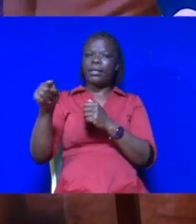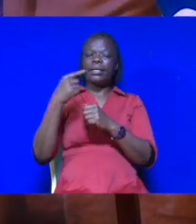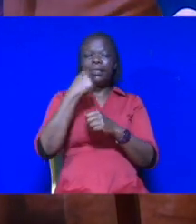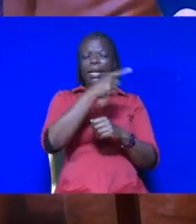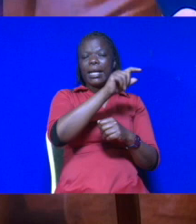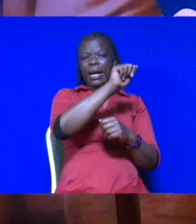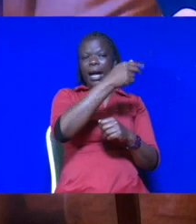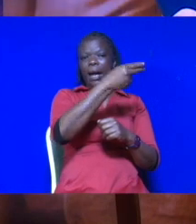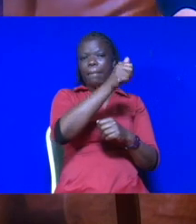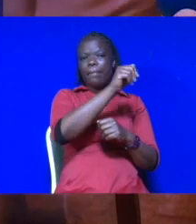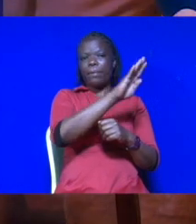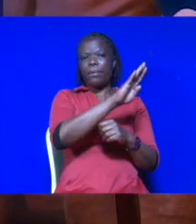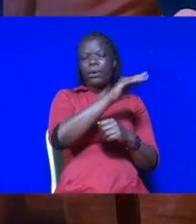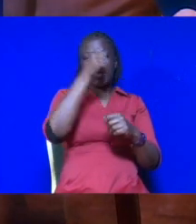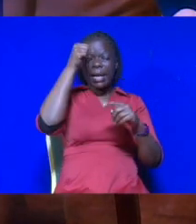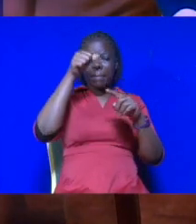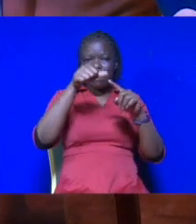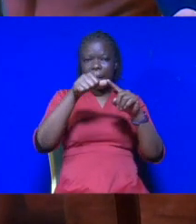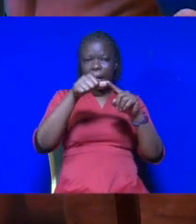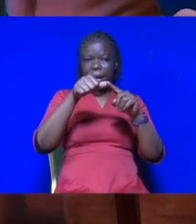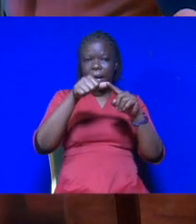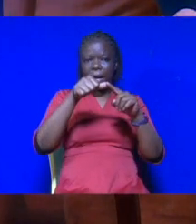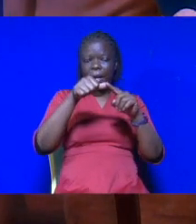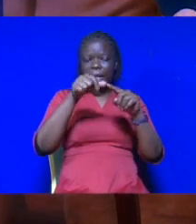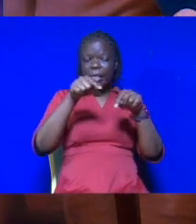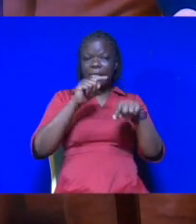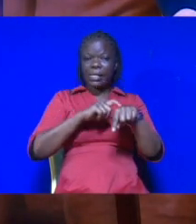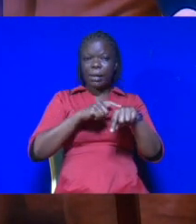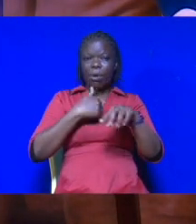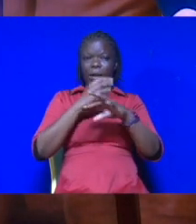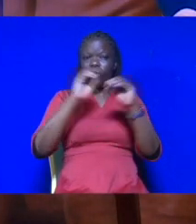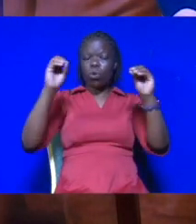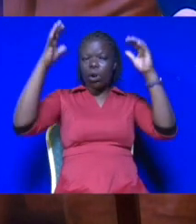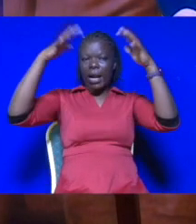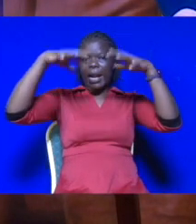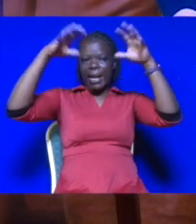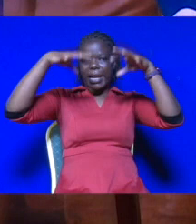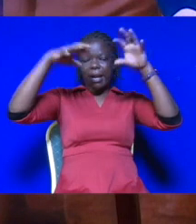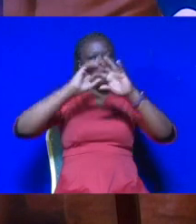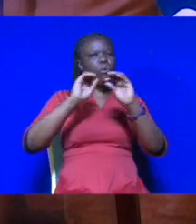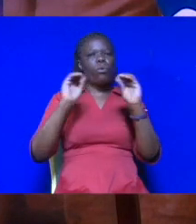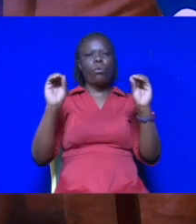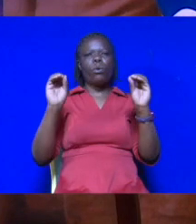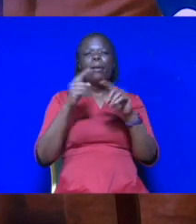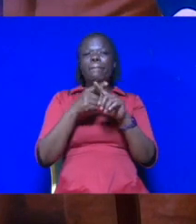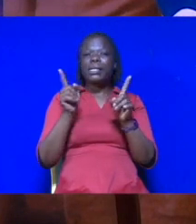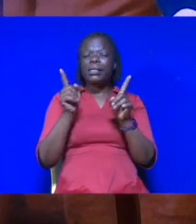anamwambia Ahabu. Kumbuka ni kipindi ambacho hakuna mvua, hakuna mvua kabisa.